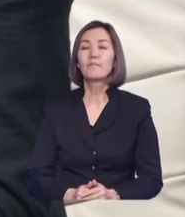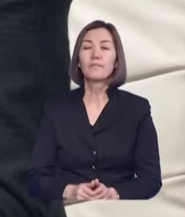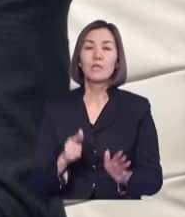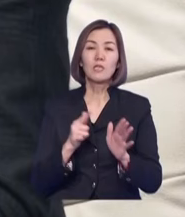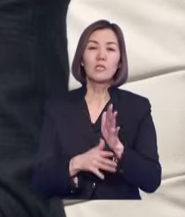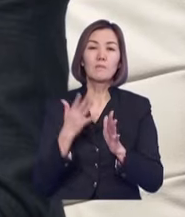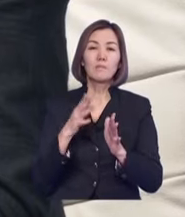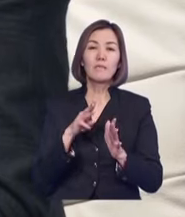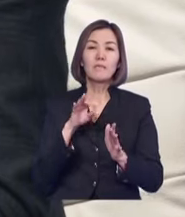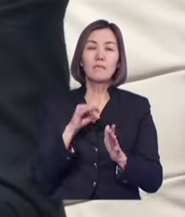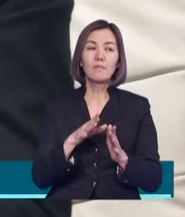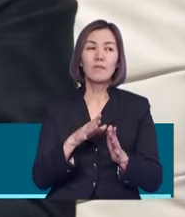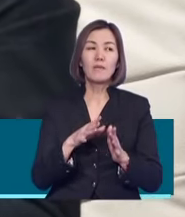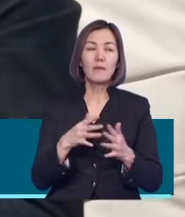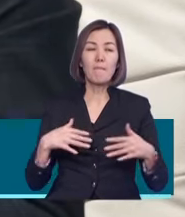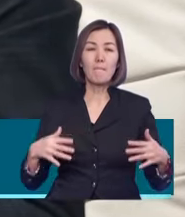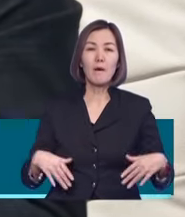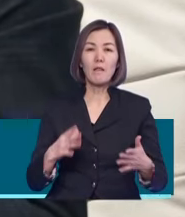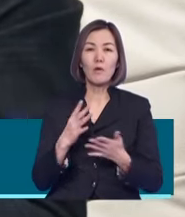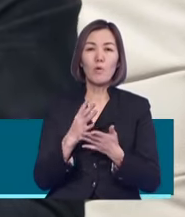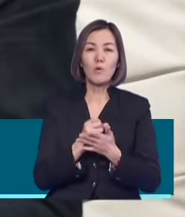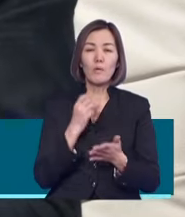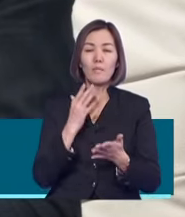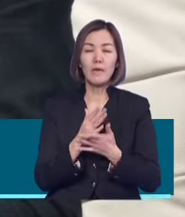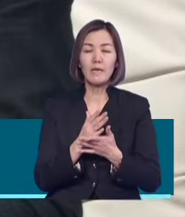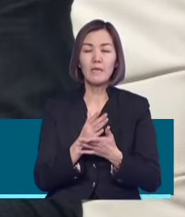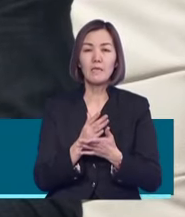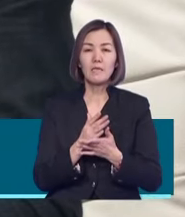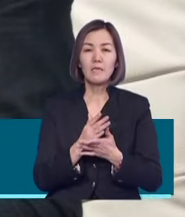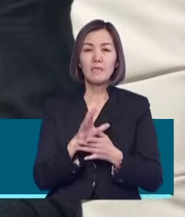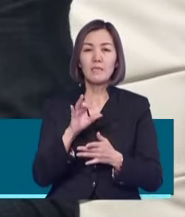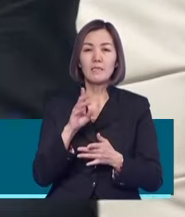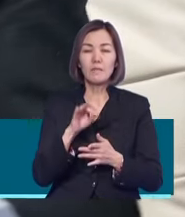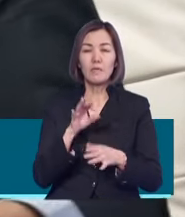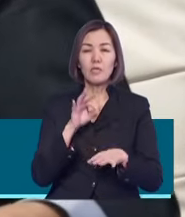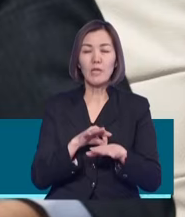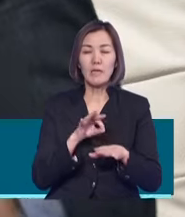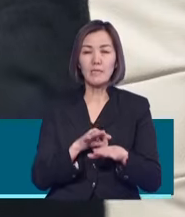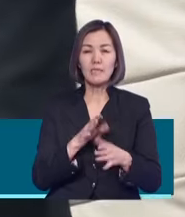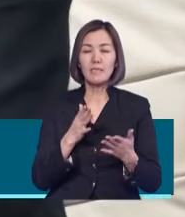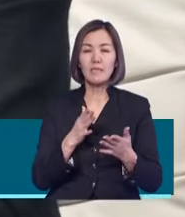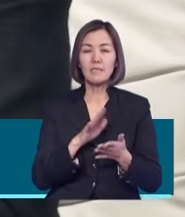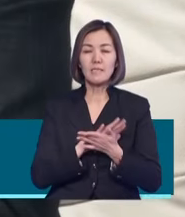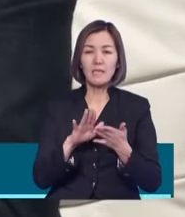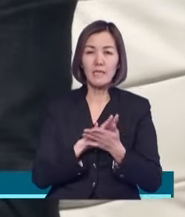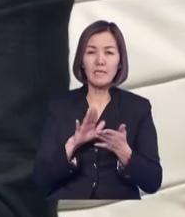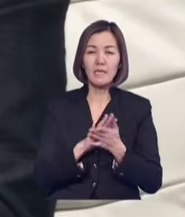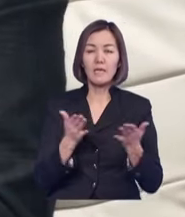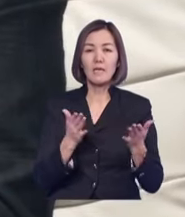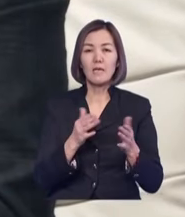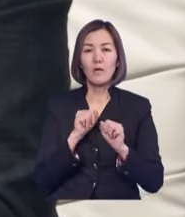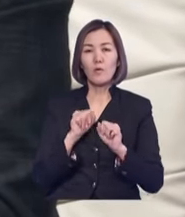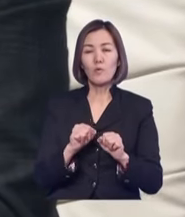75 типтік мал қорымдары бар облыс бойынша. Мал қорымдары мен Сібір жарасы ошақтары санитариялық қорғаныш